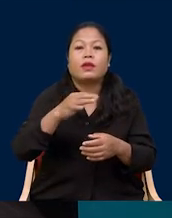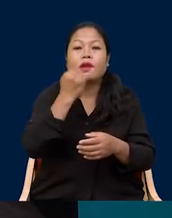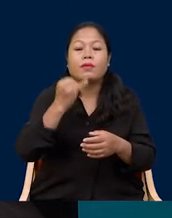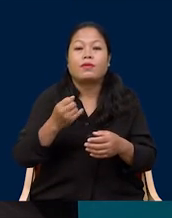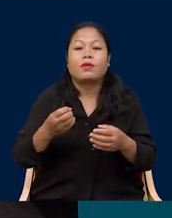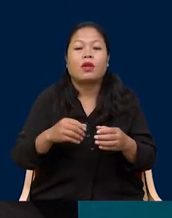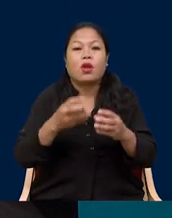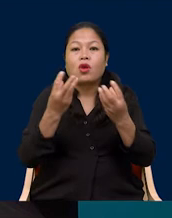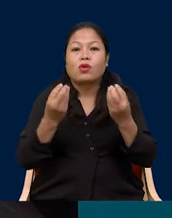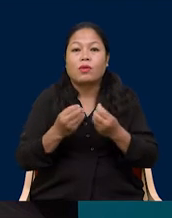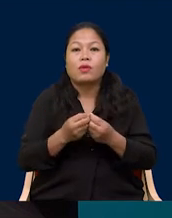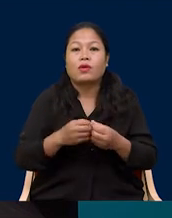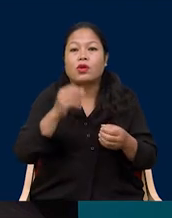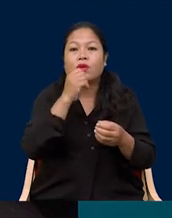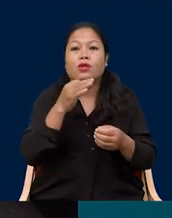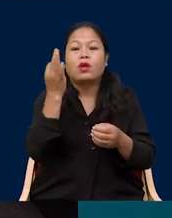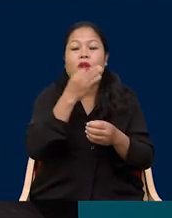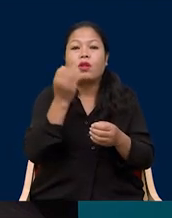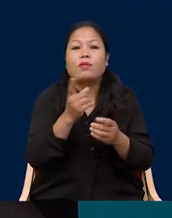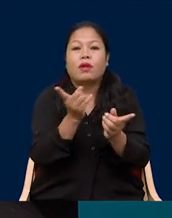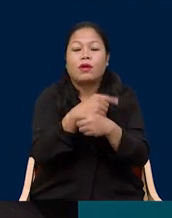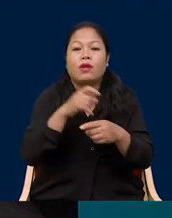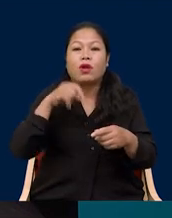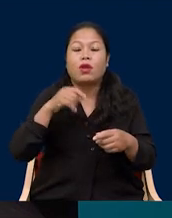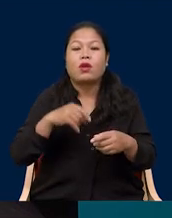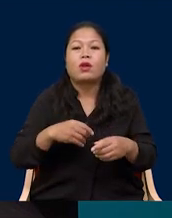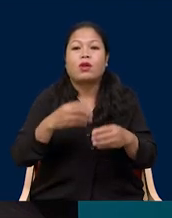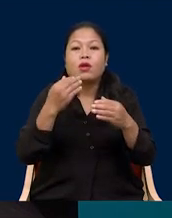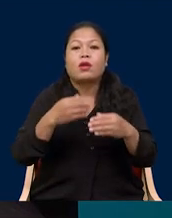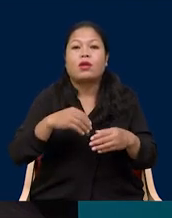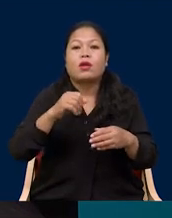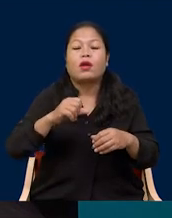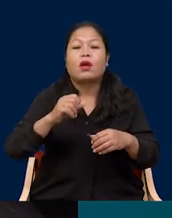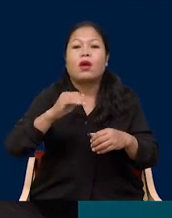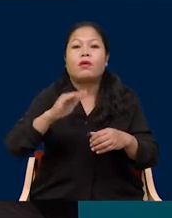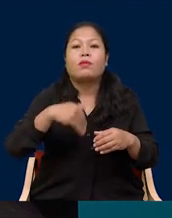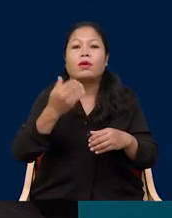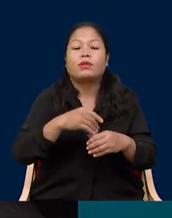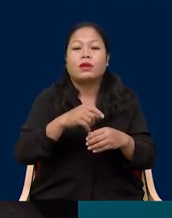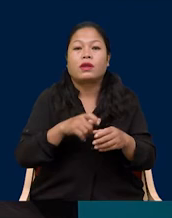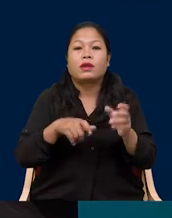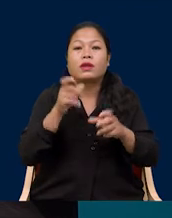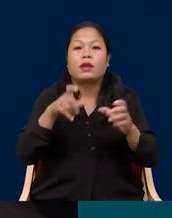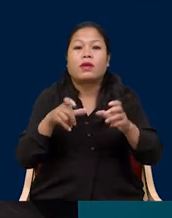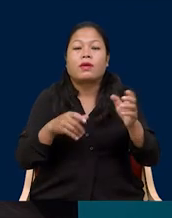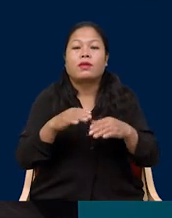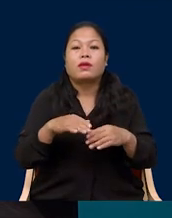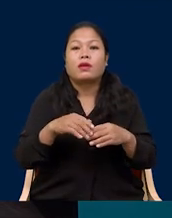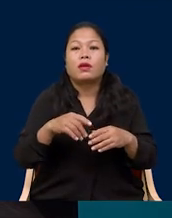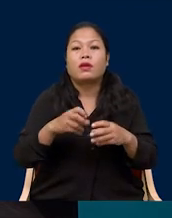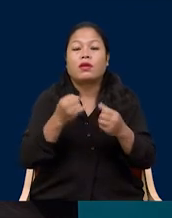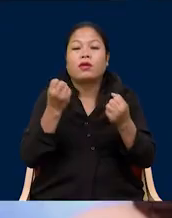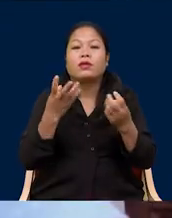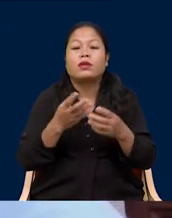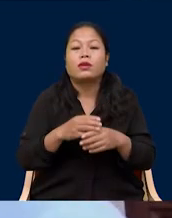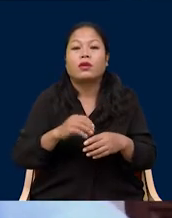कम गर्न र जलवायुलाई अहिलेकै अवस्थामा कायम राख्ने विषयमा प्रत्येक मानिसले कति ठुलो असर पार्न